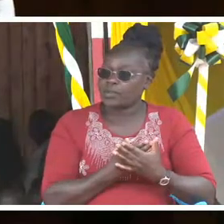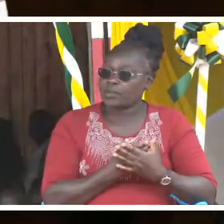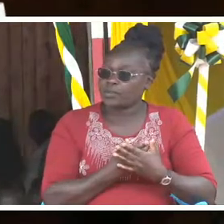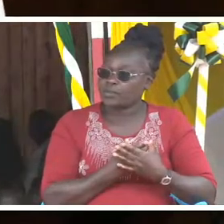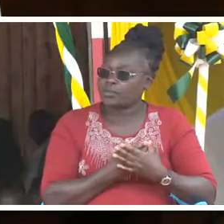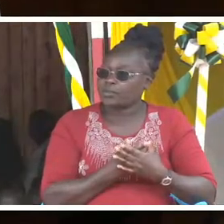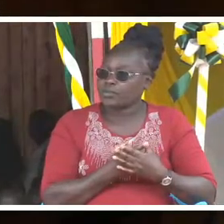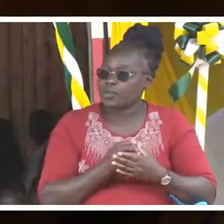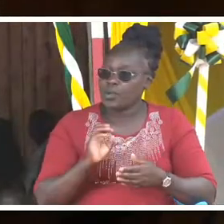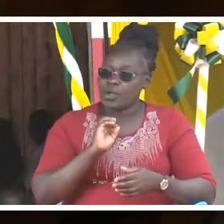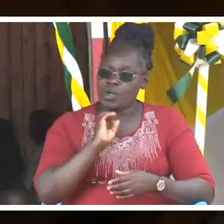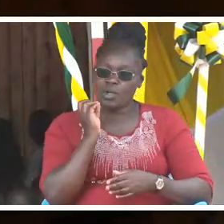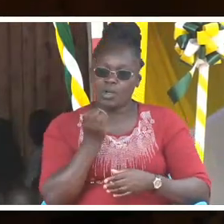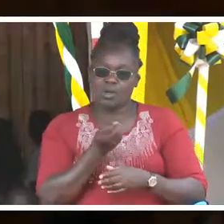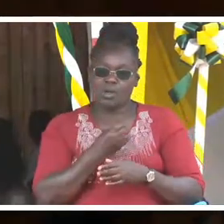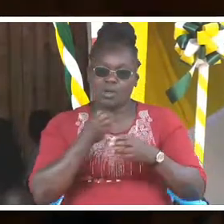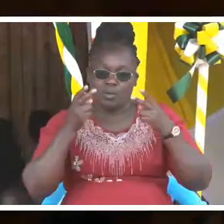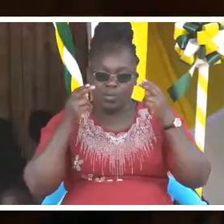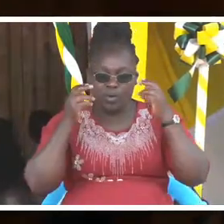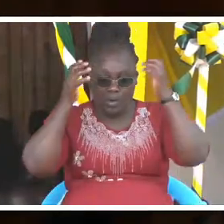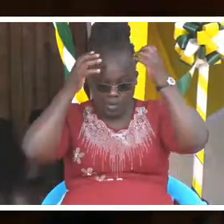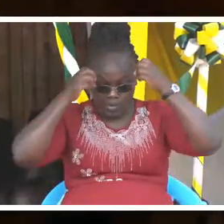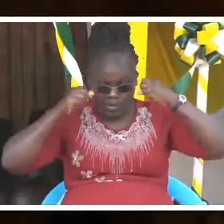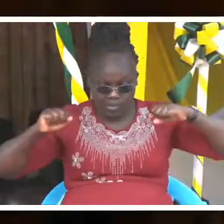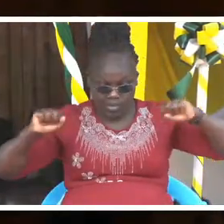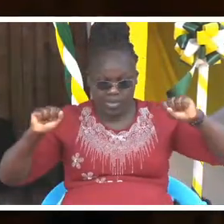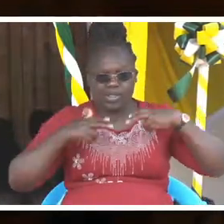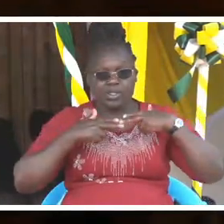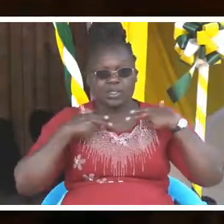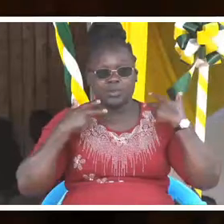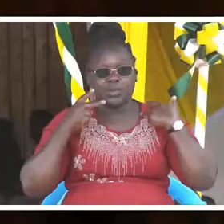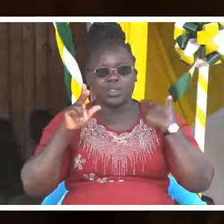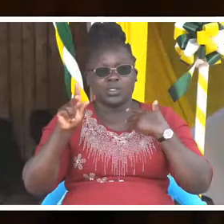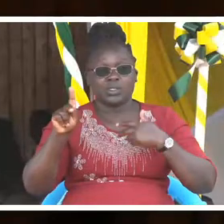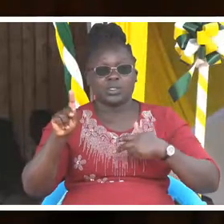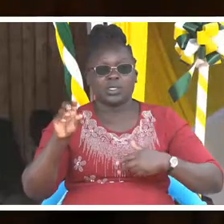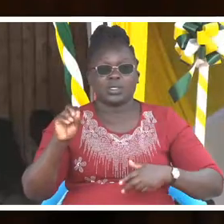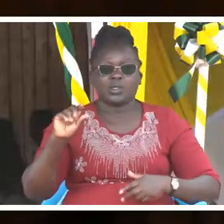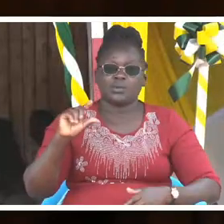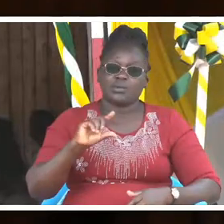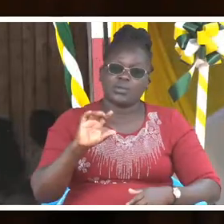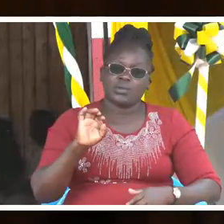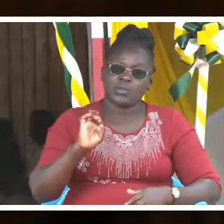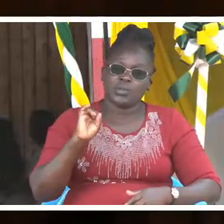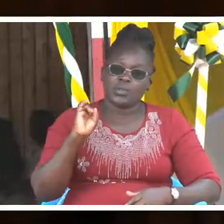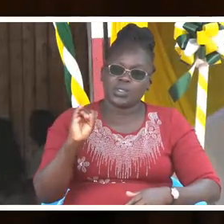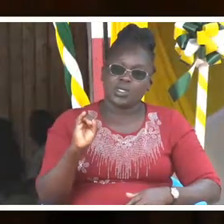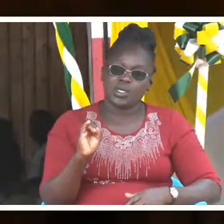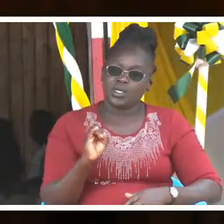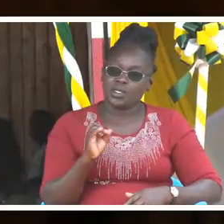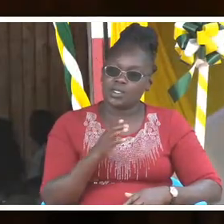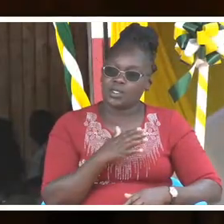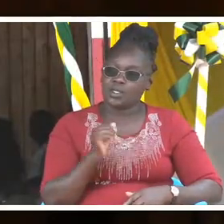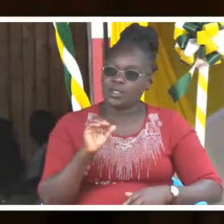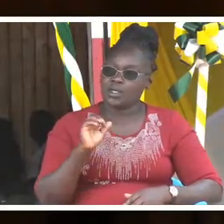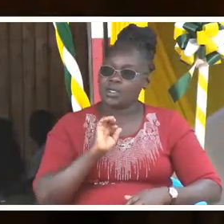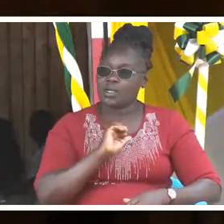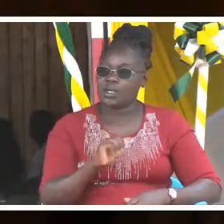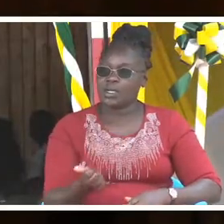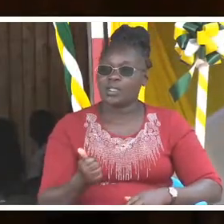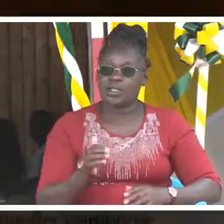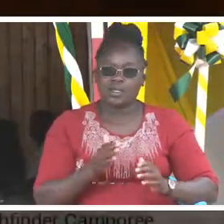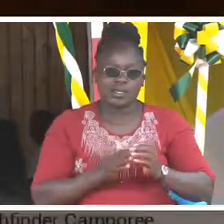wetu, Pastor Kogei, viongozi wenzangu, wakiwemo women rep na waheshimiwa